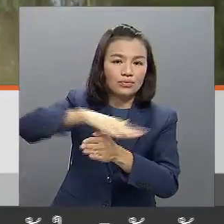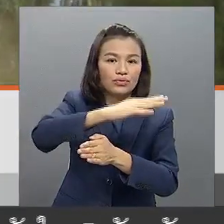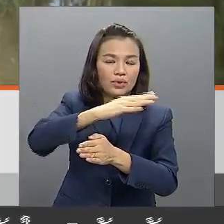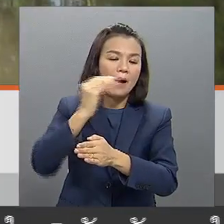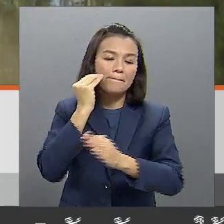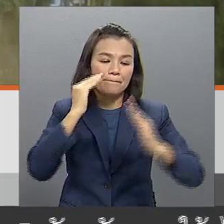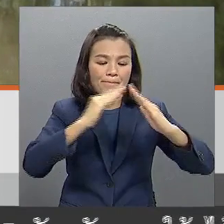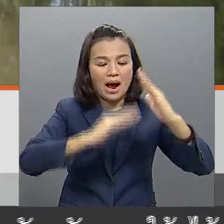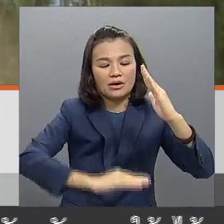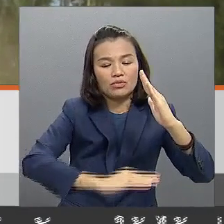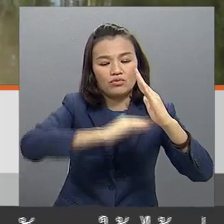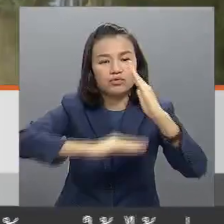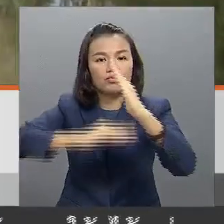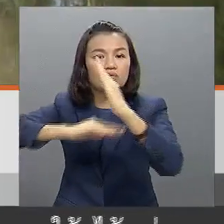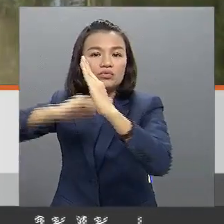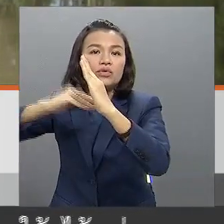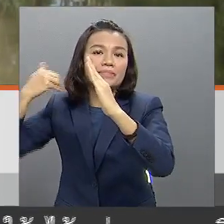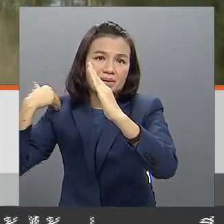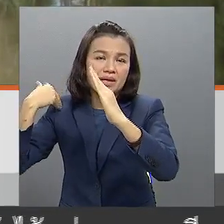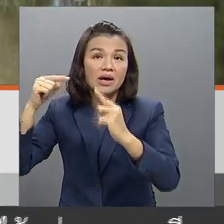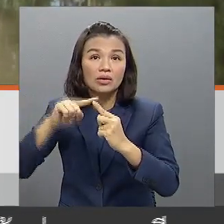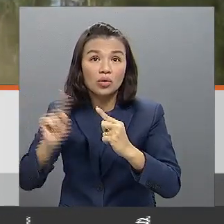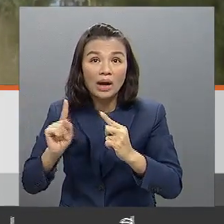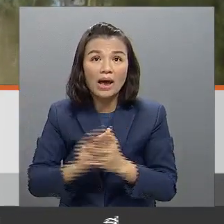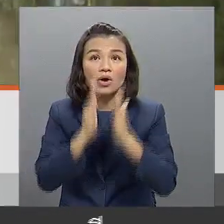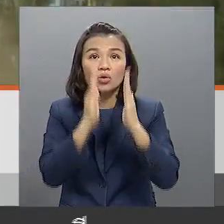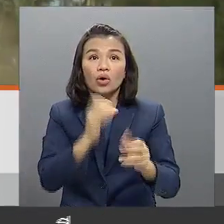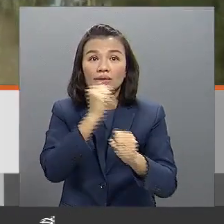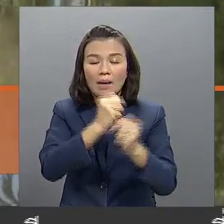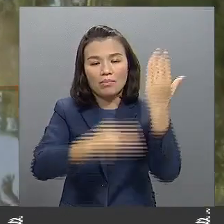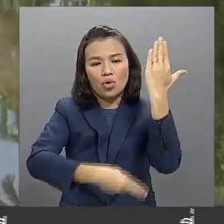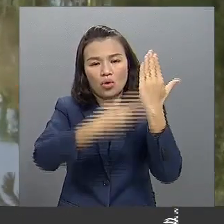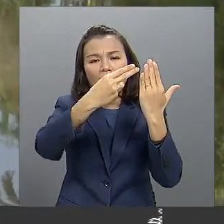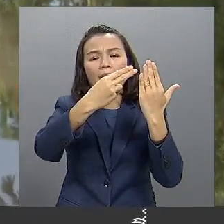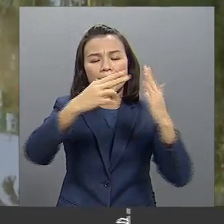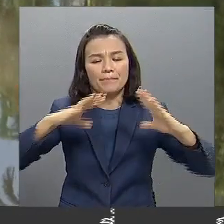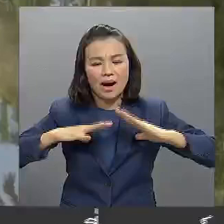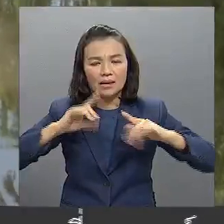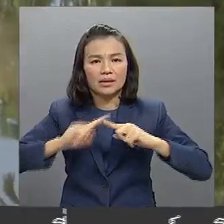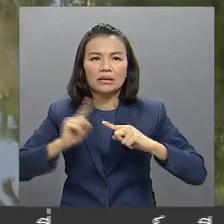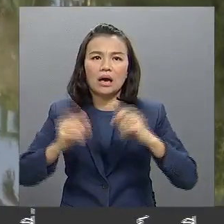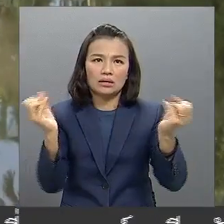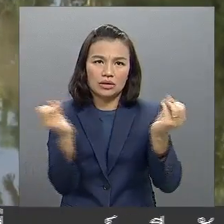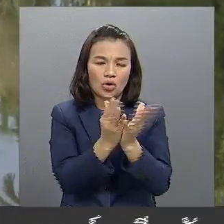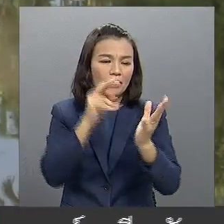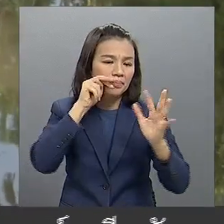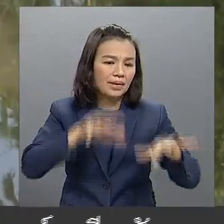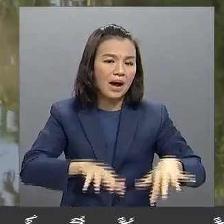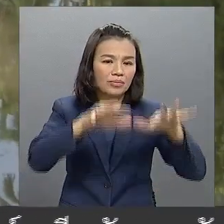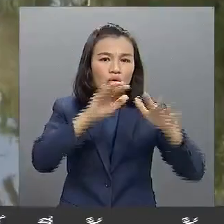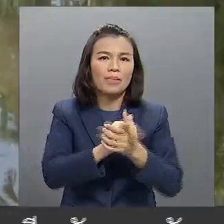มแม่น้ำตาปีค่ะโดยเฉพาะผู้ประกอบการรีสอร์ทนั้นได้รับความเสียหายทั้งจากน้ำท่วมรวมถึงการยกเลิกการจองห้